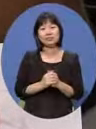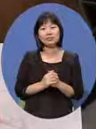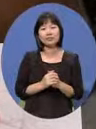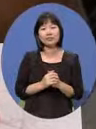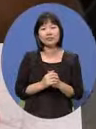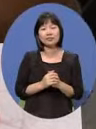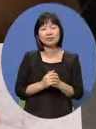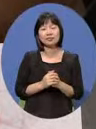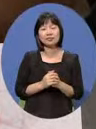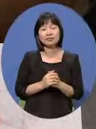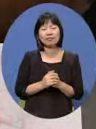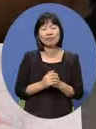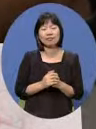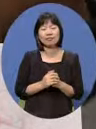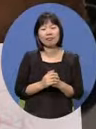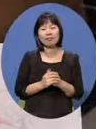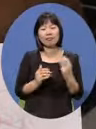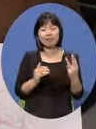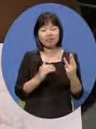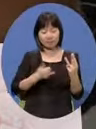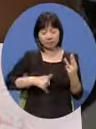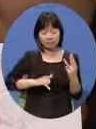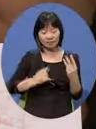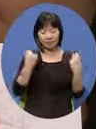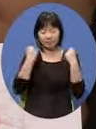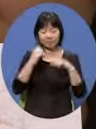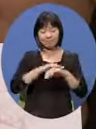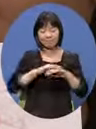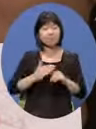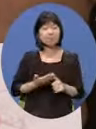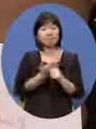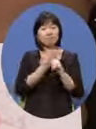은빈, 유빈, 큐빈 건강하게 잘 키우자.